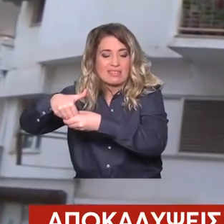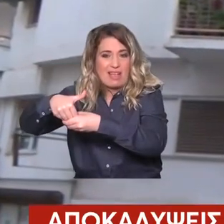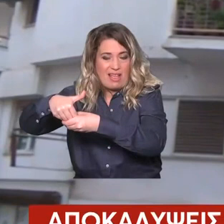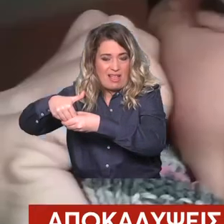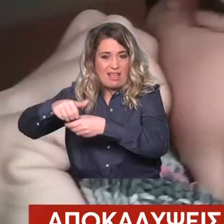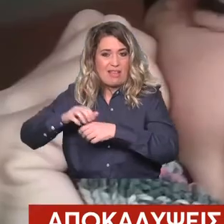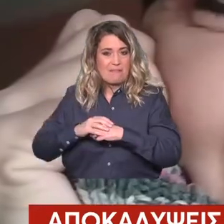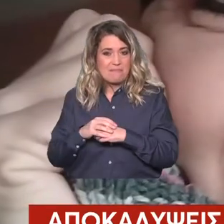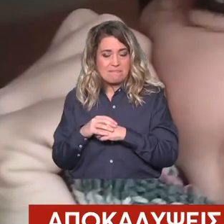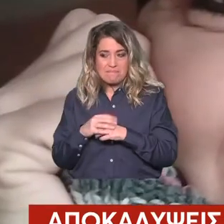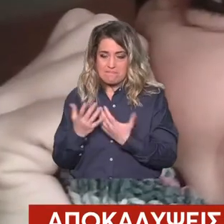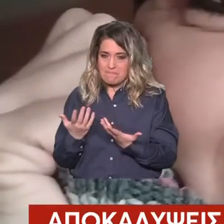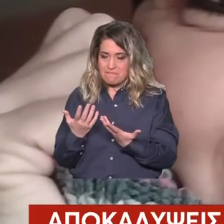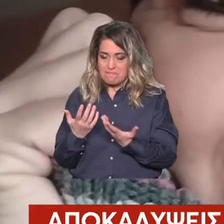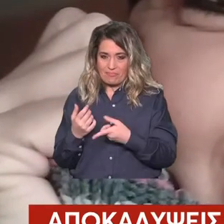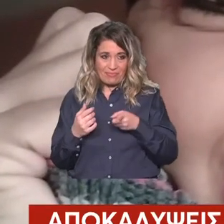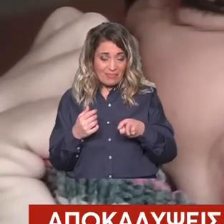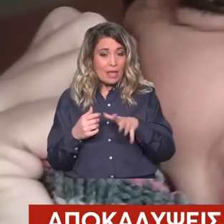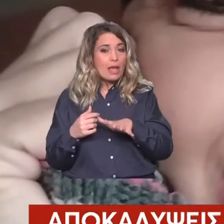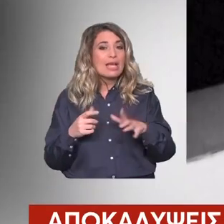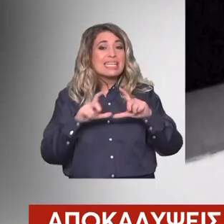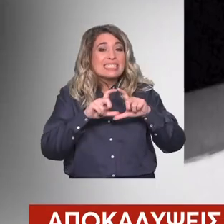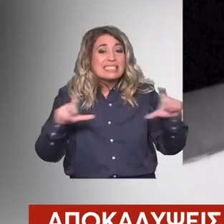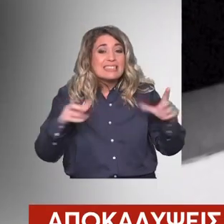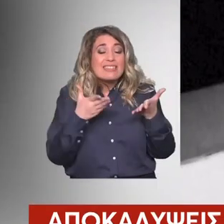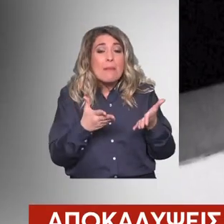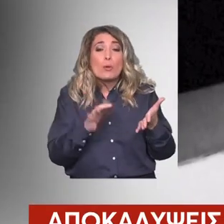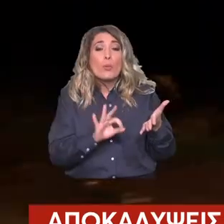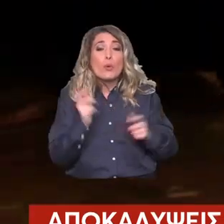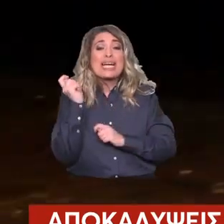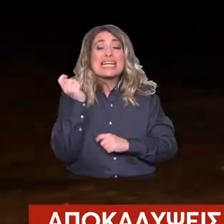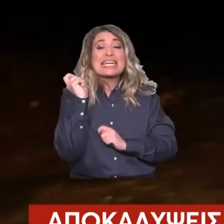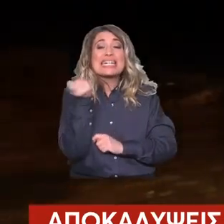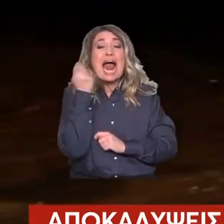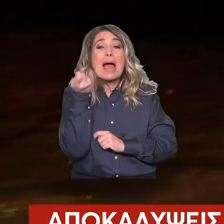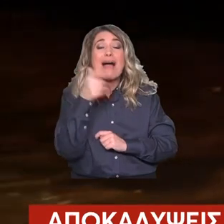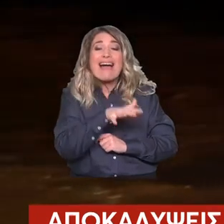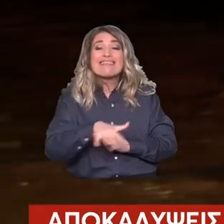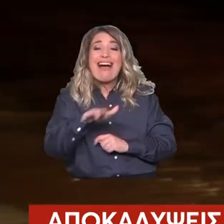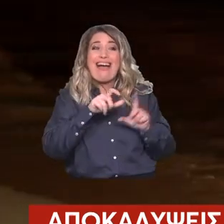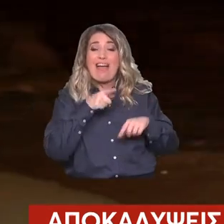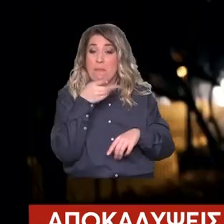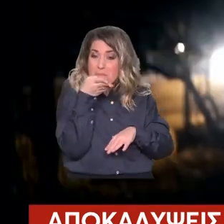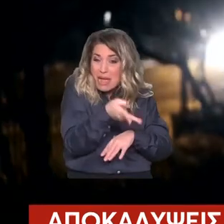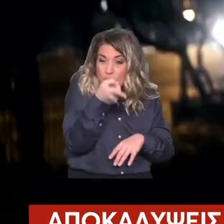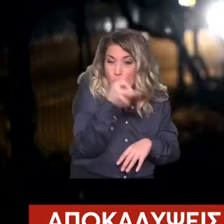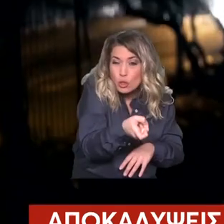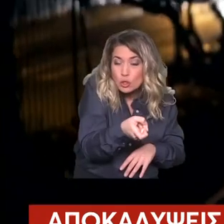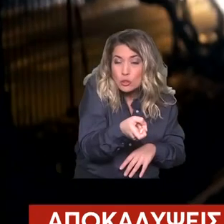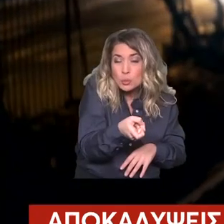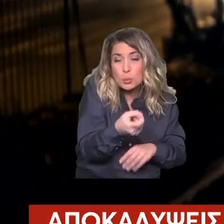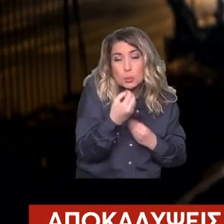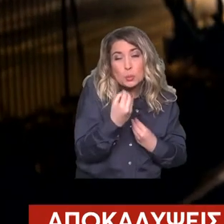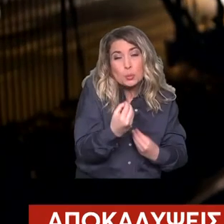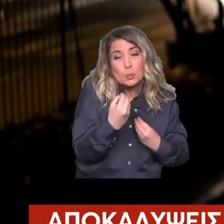στην Καλαμαριά και δέχτηκε την άγρια επίθεση ανήμερα της πρωτοχρονιάς, στα όσα έχουν καταγράψει κάμερες ασφαλείας με κινήσεις του